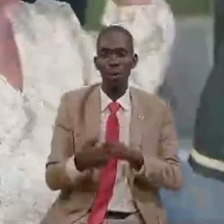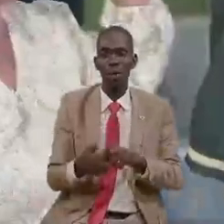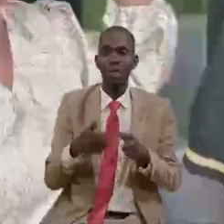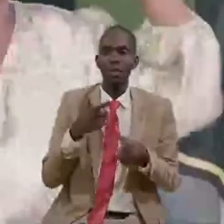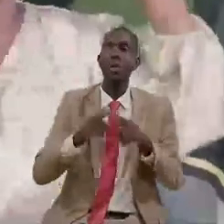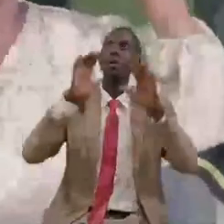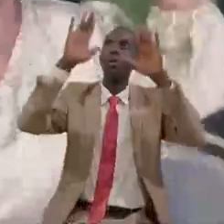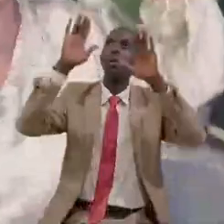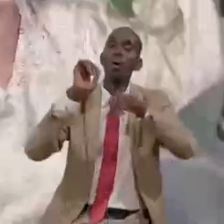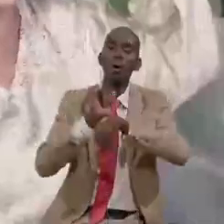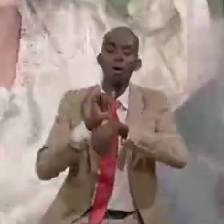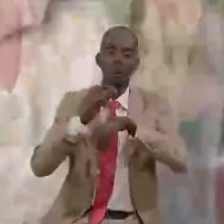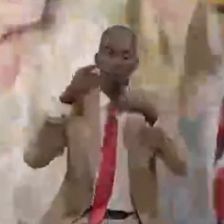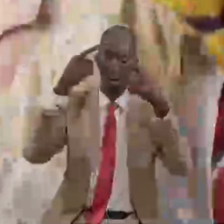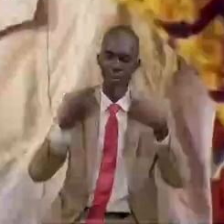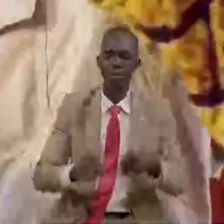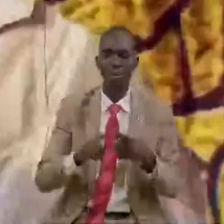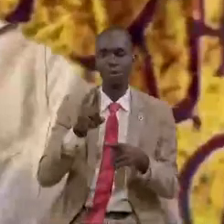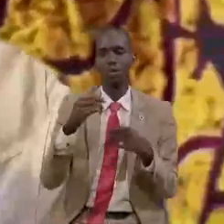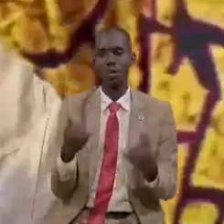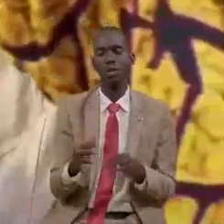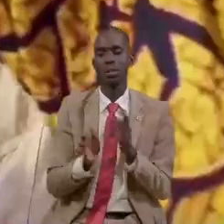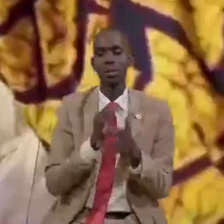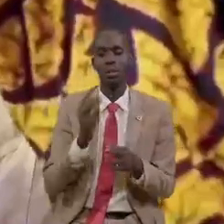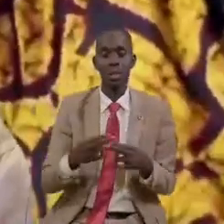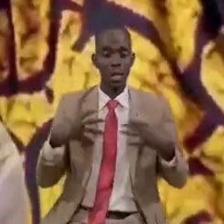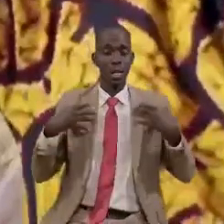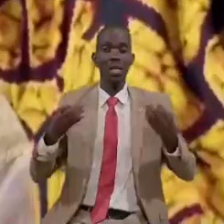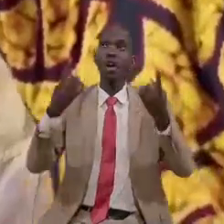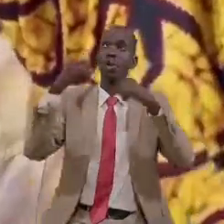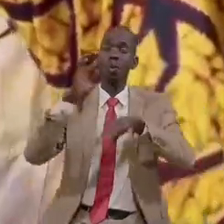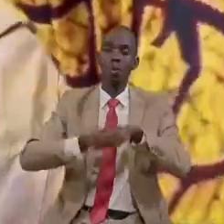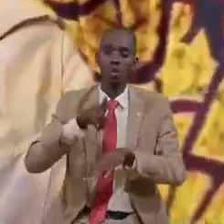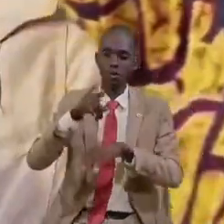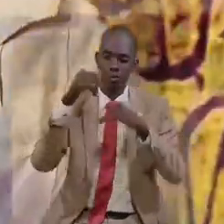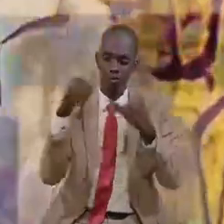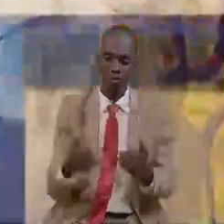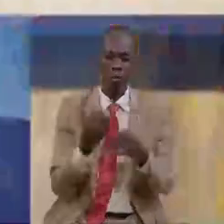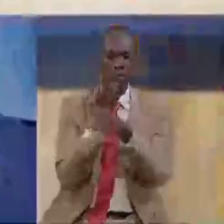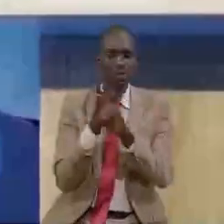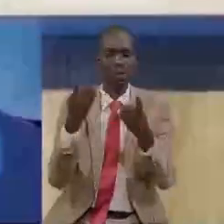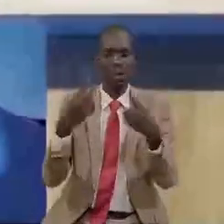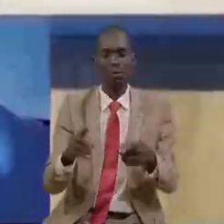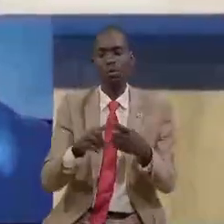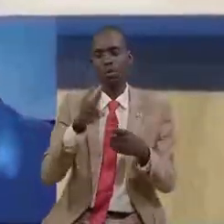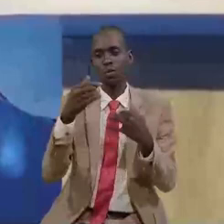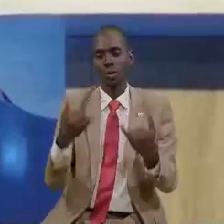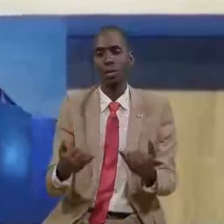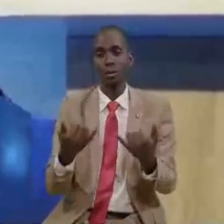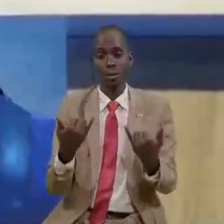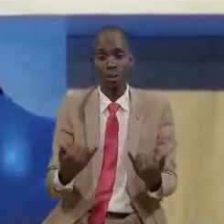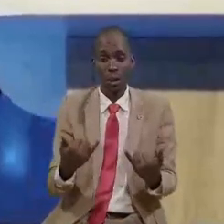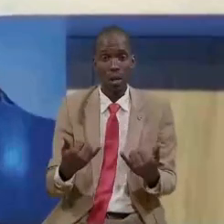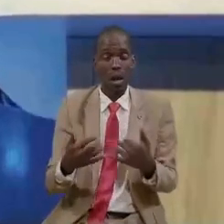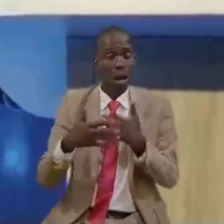maintenant. La guérison viendra maintenant. La délivrance viendra maintenant. Donc, levez la main là. Après la